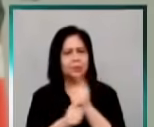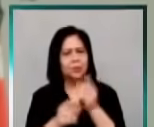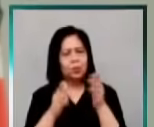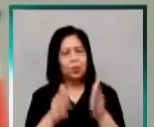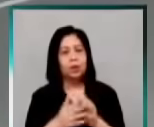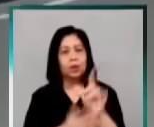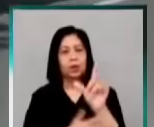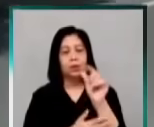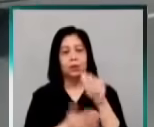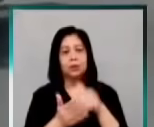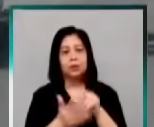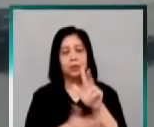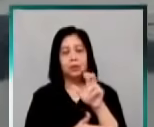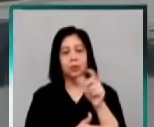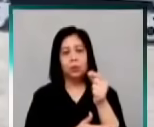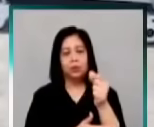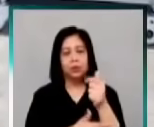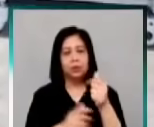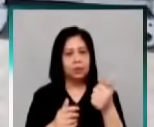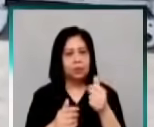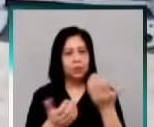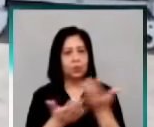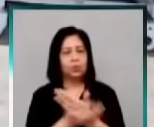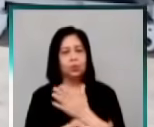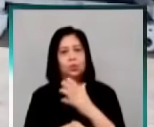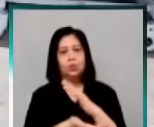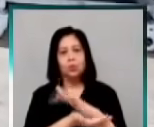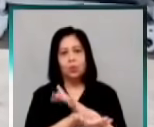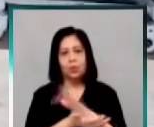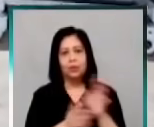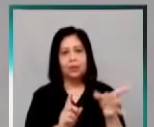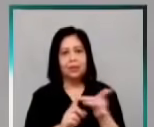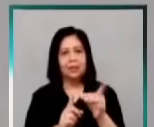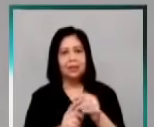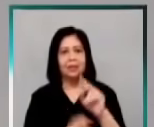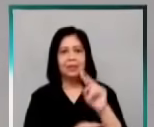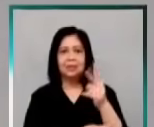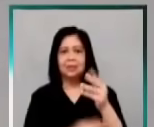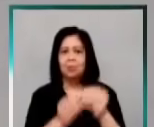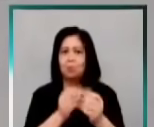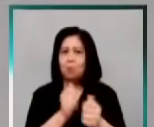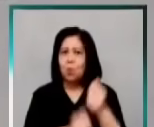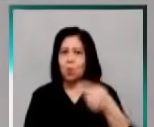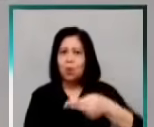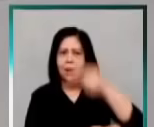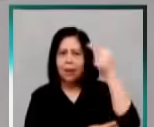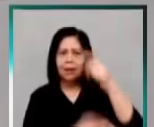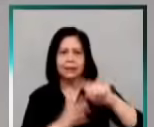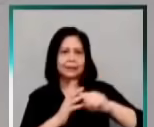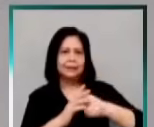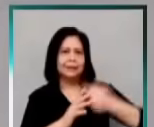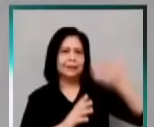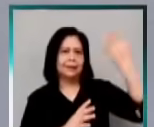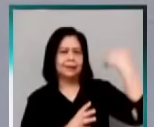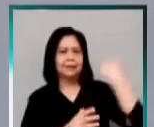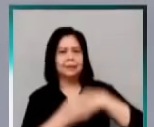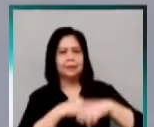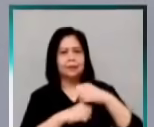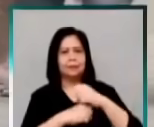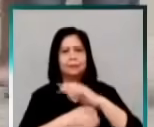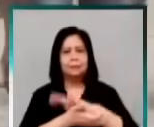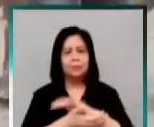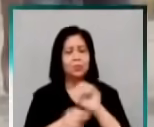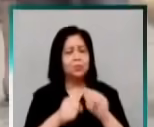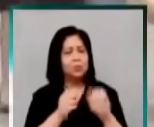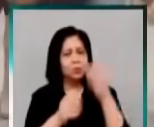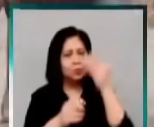20,310 ang bagong COVID cases ngayong araw na ikalawang pinakamataas mula ng magkapandemya. Kaya ang pakiusap ng mga health